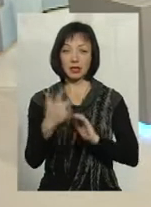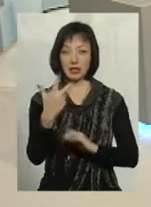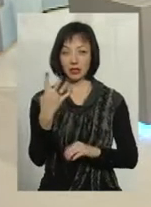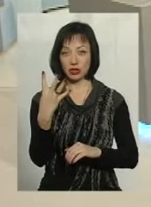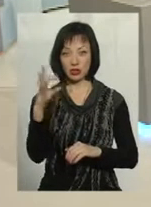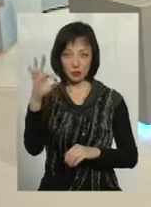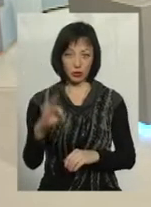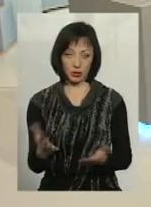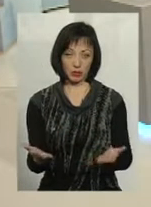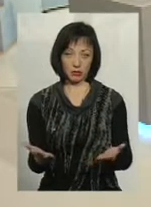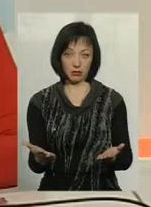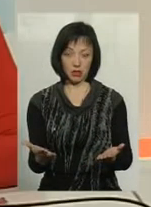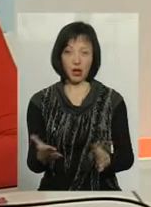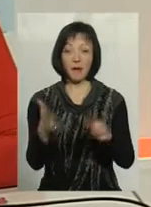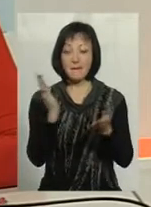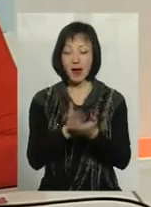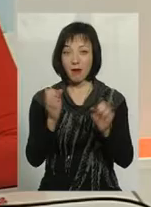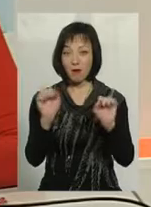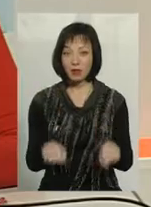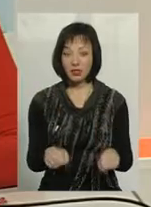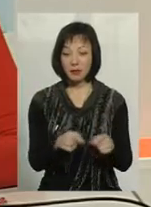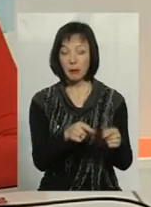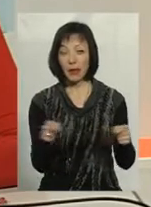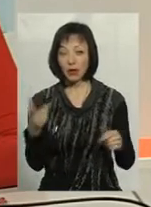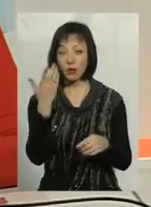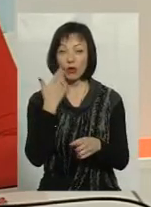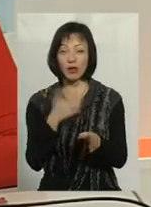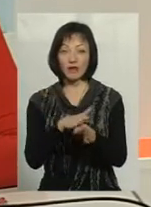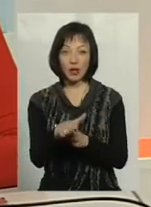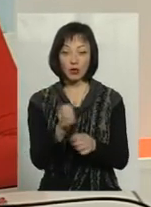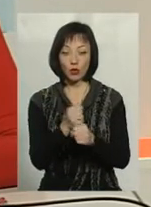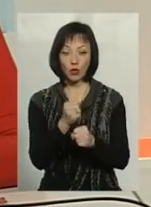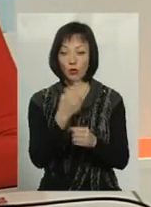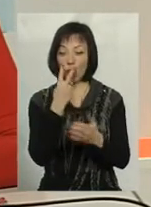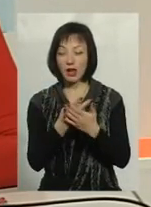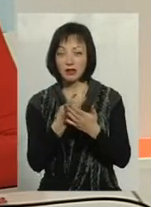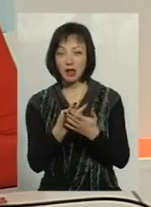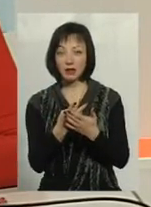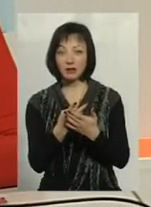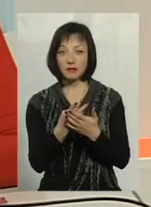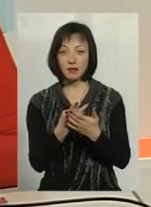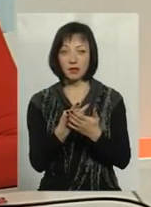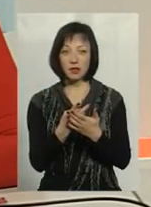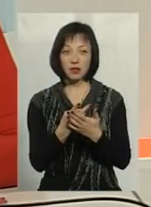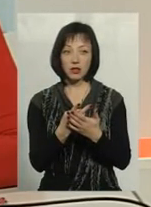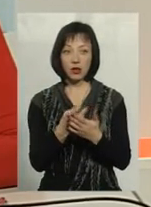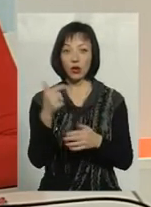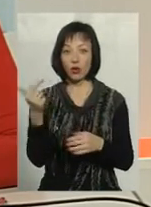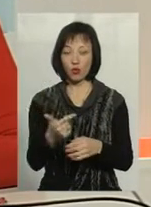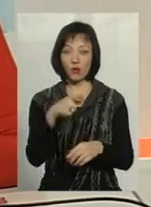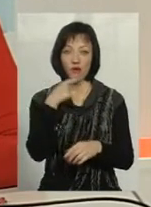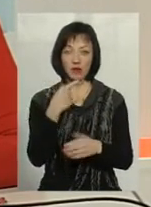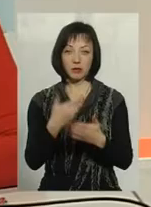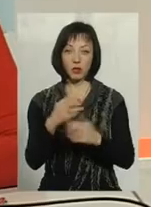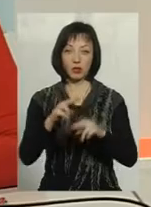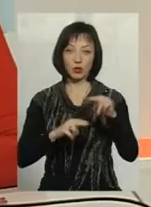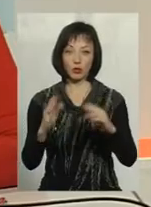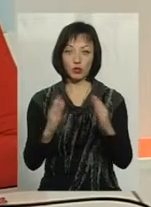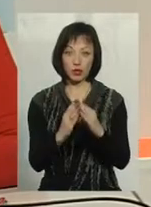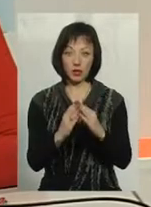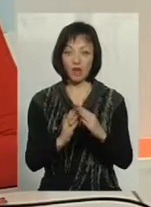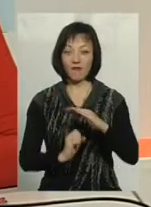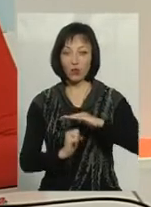ж все-таки при тої хватки, при тих підприємницьких сьогодні можливості і так далі сьогодні, вони все-таки не вкладають його власне в роботу? Чому вони всі виїжджають сьогодні зараз в Польщу і